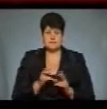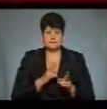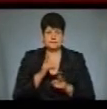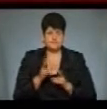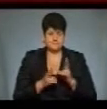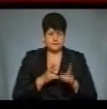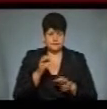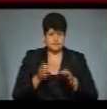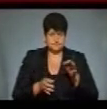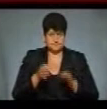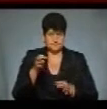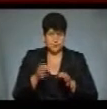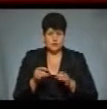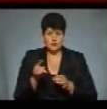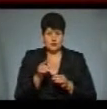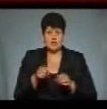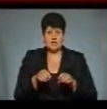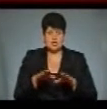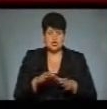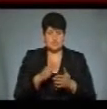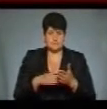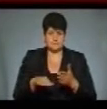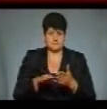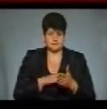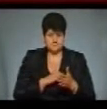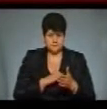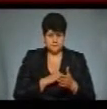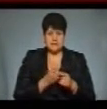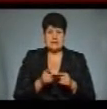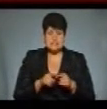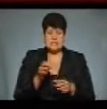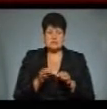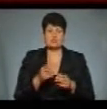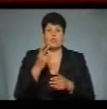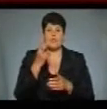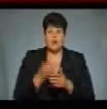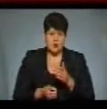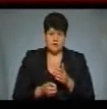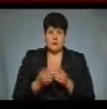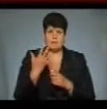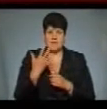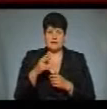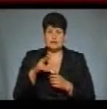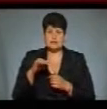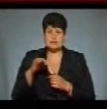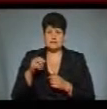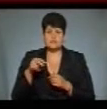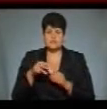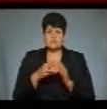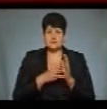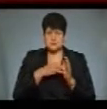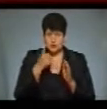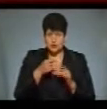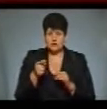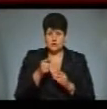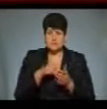Тернопільського адміністративного суду, щоб рішення визнали протиправним. Цей суд він програв. 5 листопада 2018 року